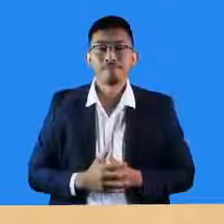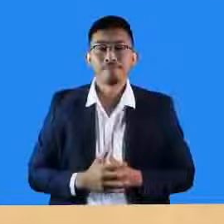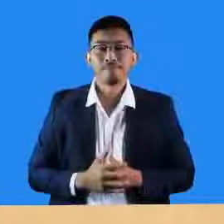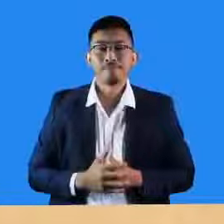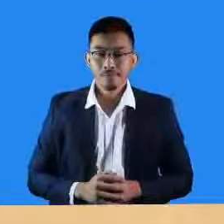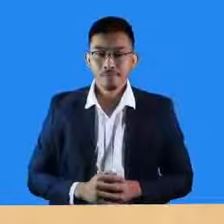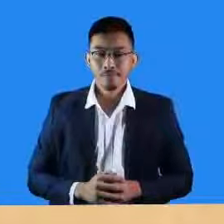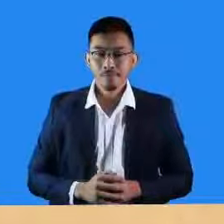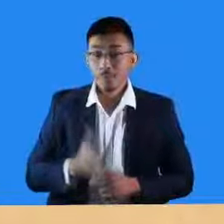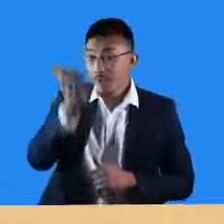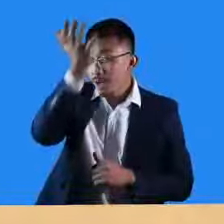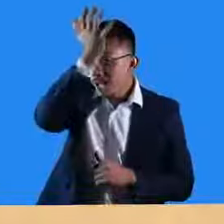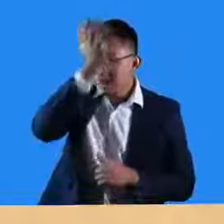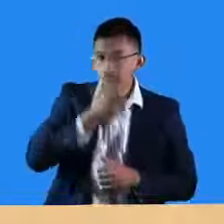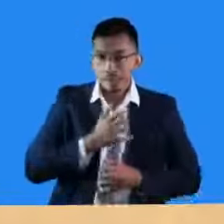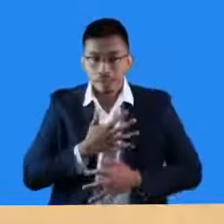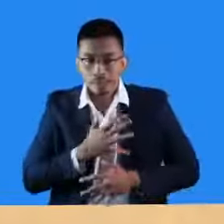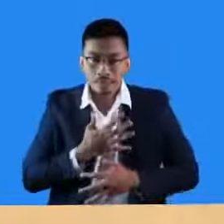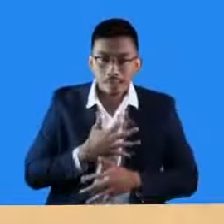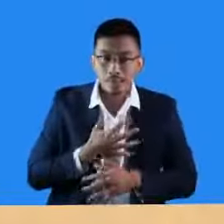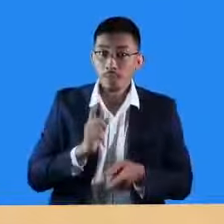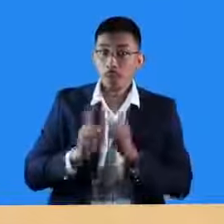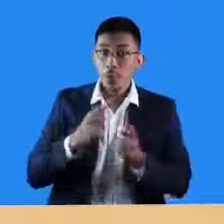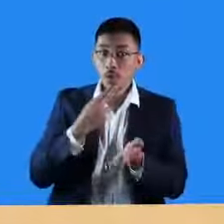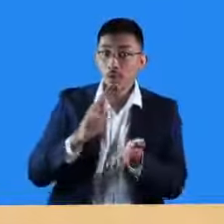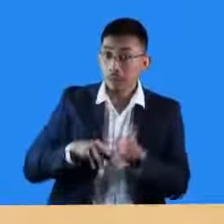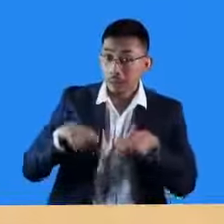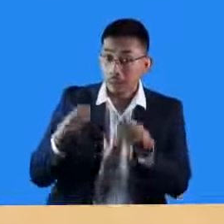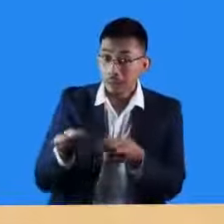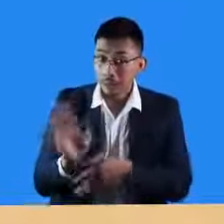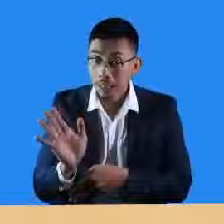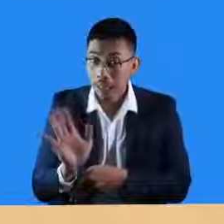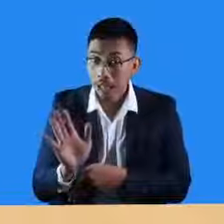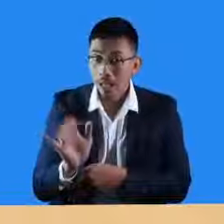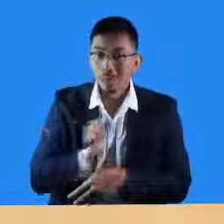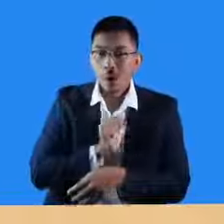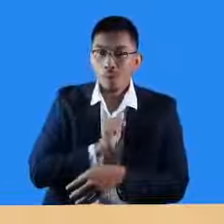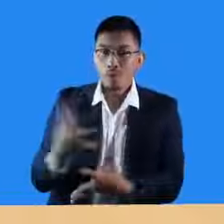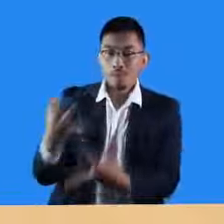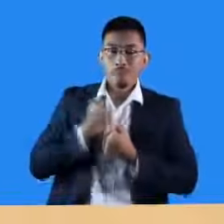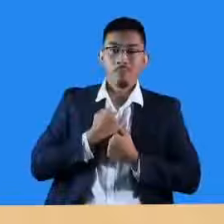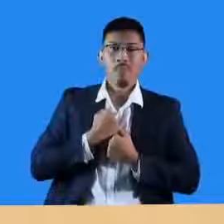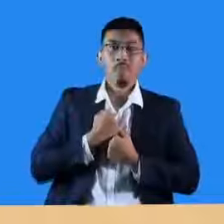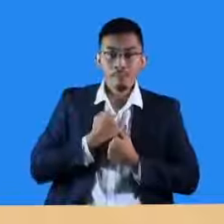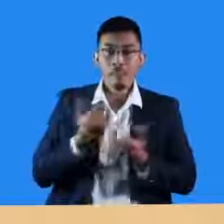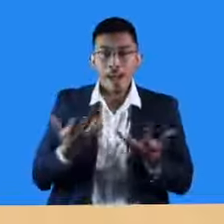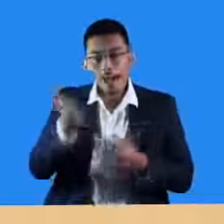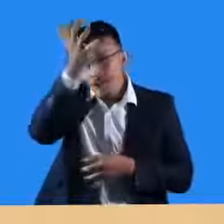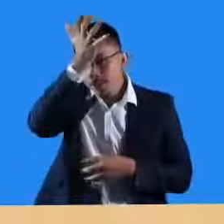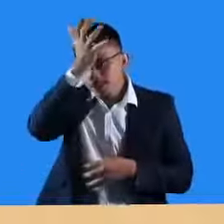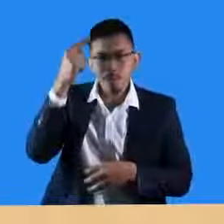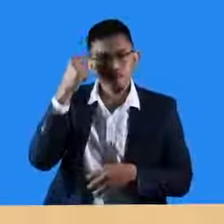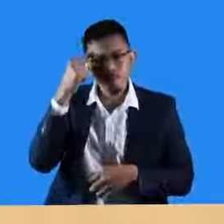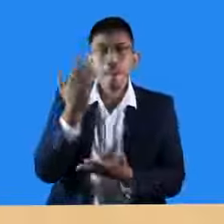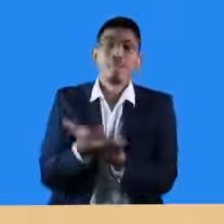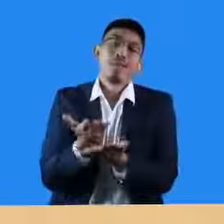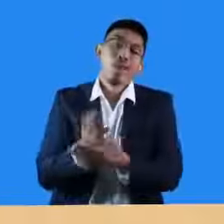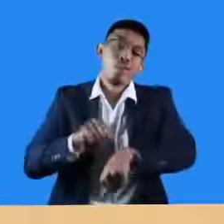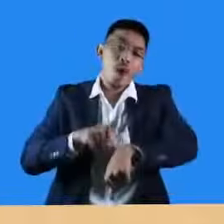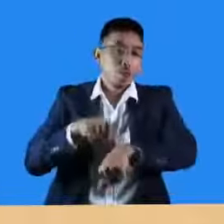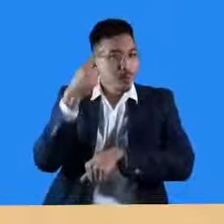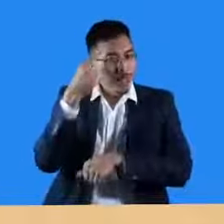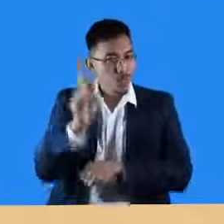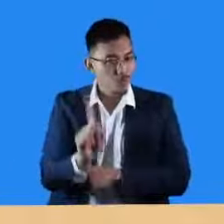rusa. Sang raja cemas bila tidak dituruti, harimau akan memangsanya. Sang raja meminta waktu untuk